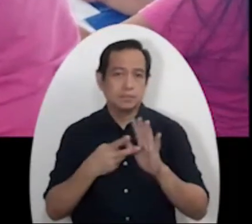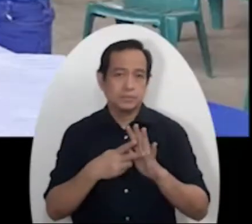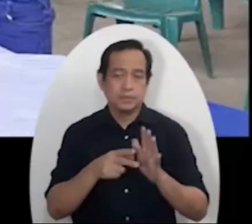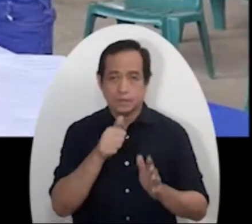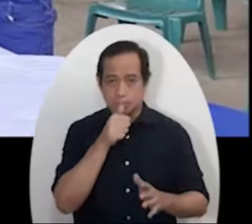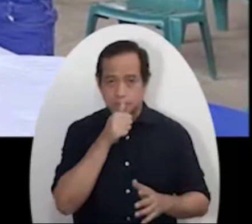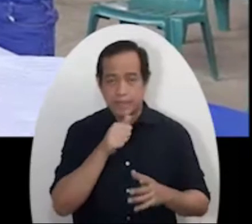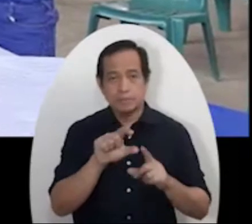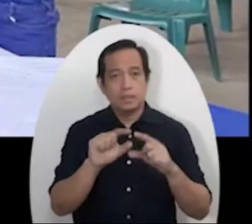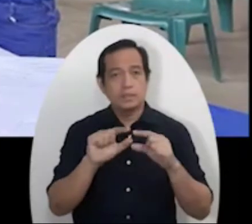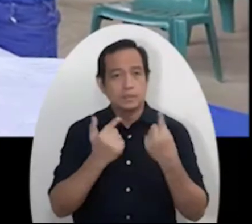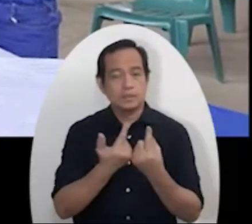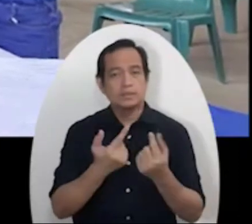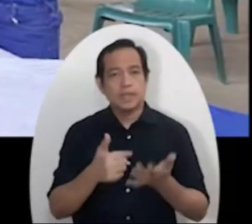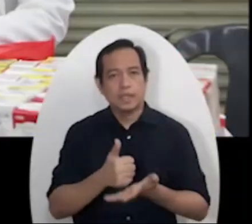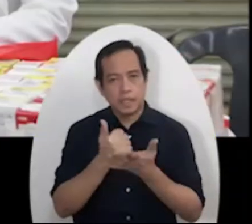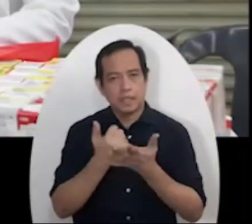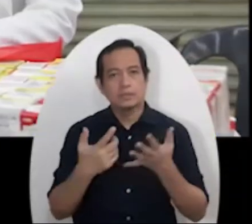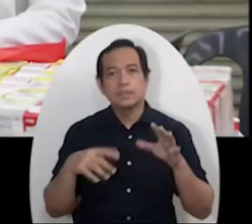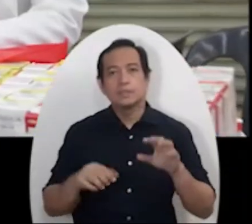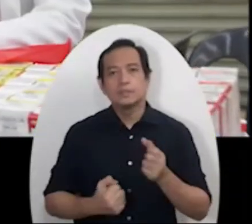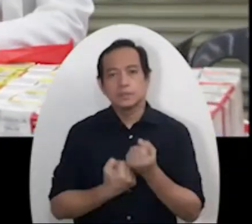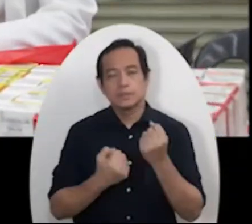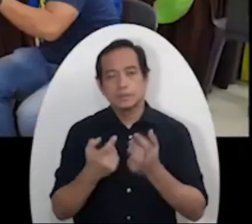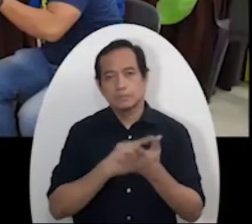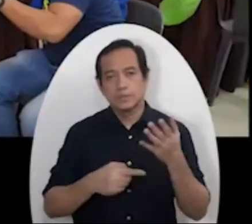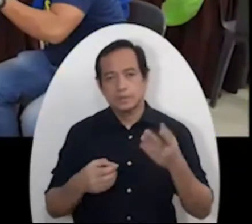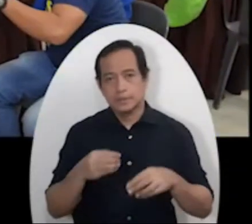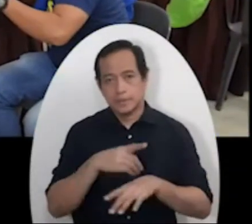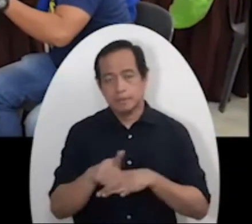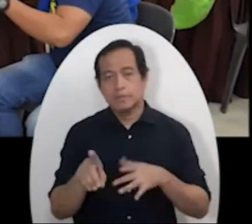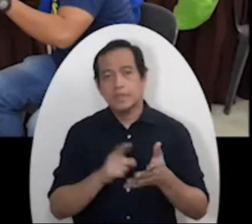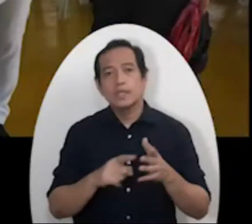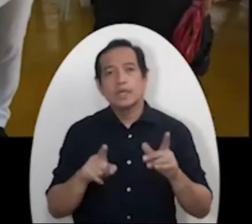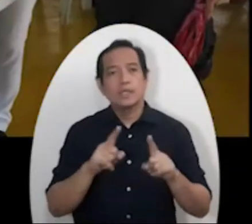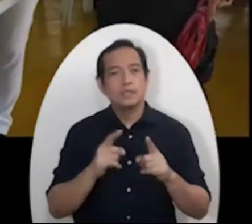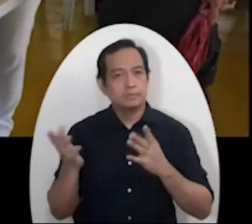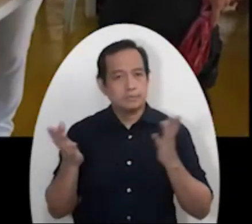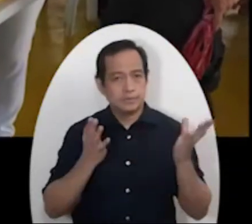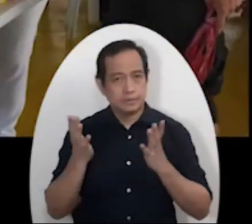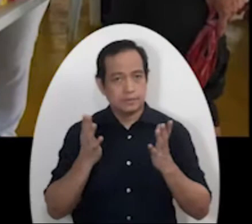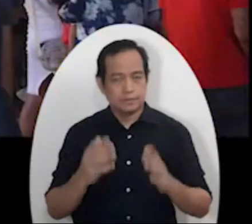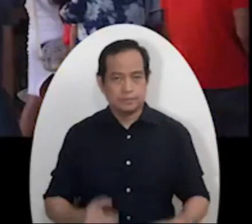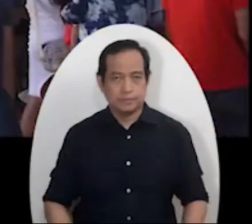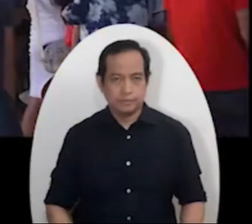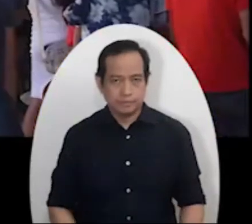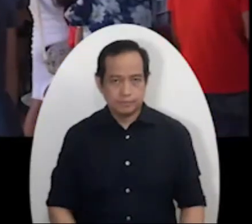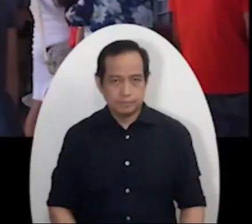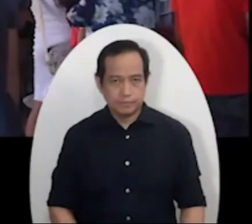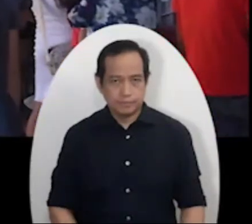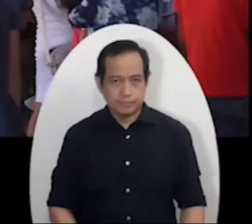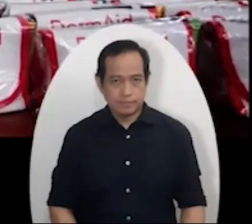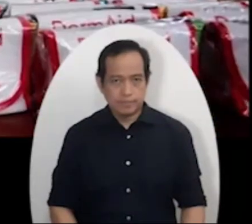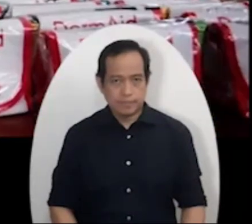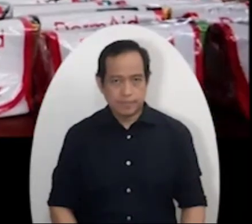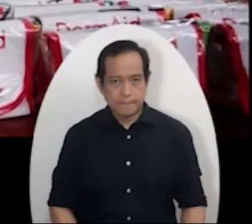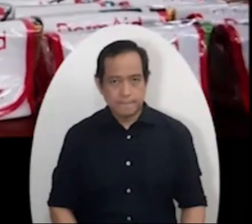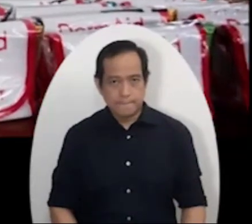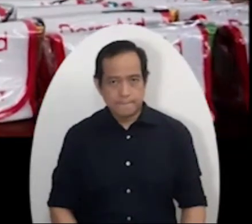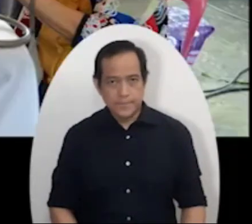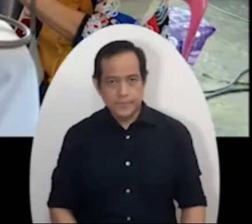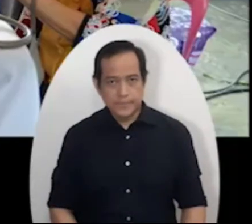Last September po, 2017 ay namamaga na po yung tuhod ko. At